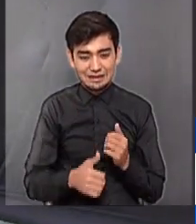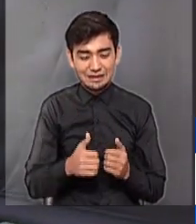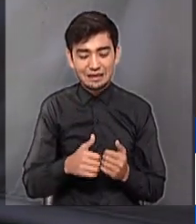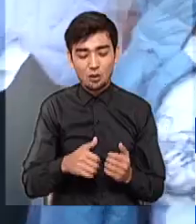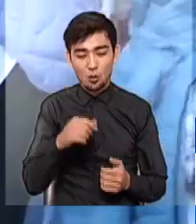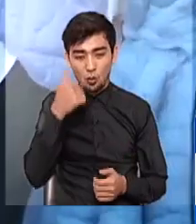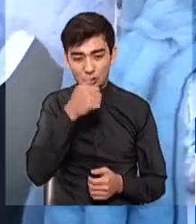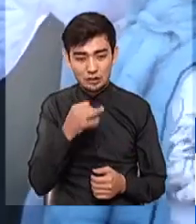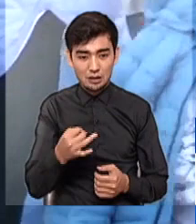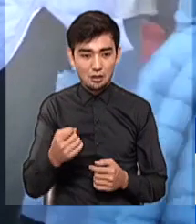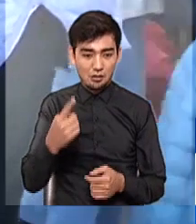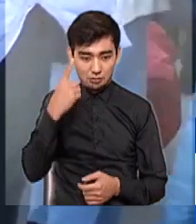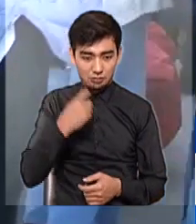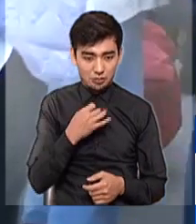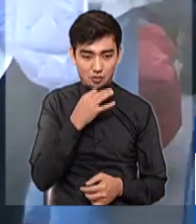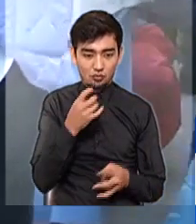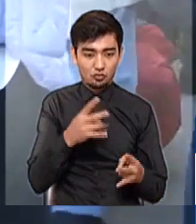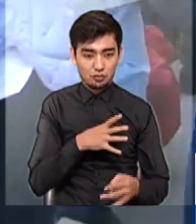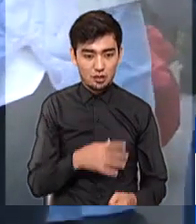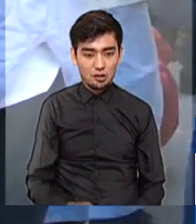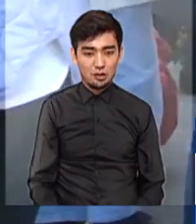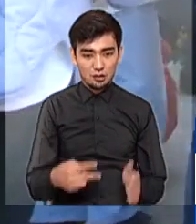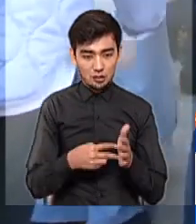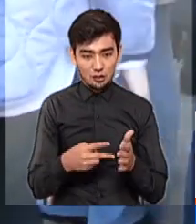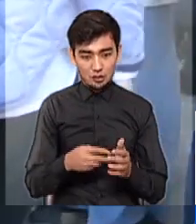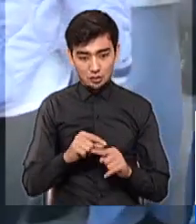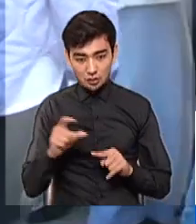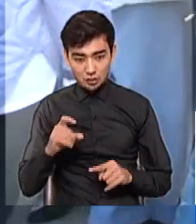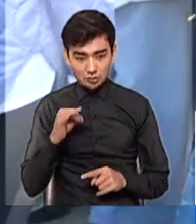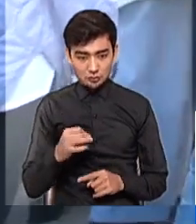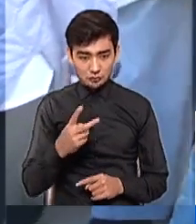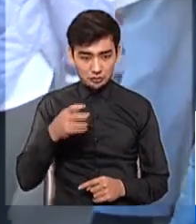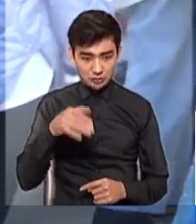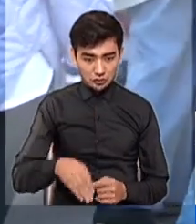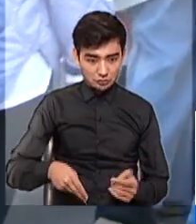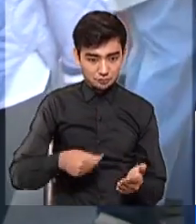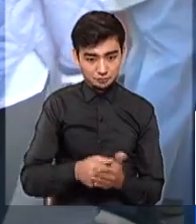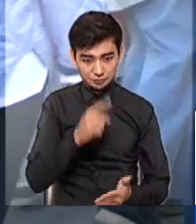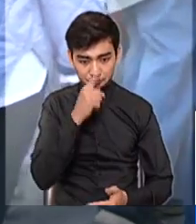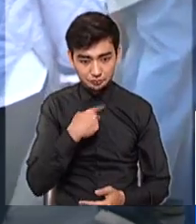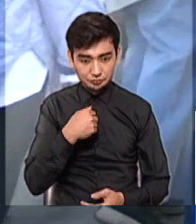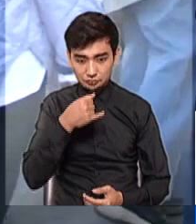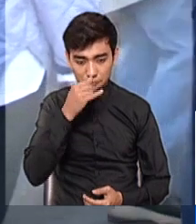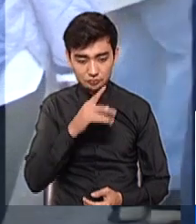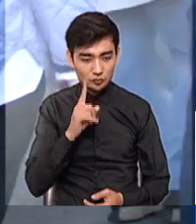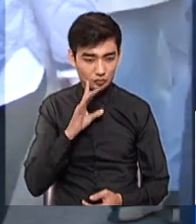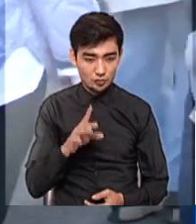предупреждения цены подняли Вот теперь нам неудобно 200.000 платить в месяц включается